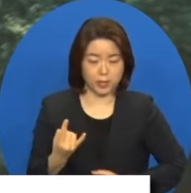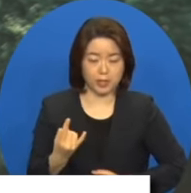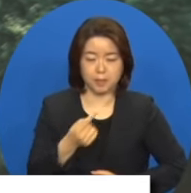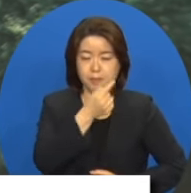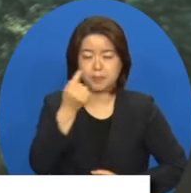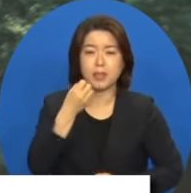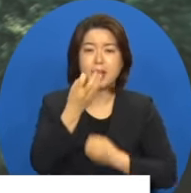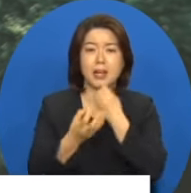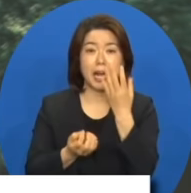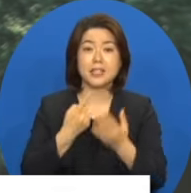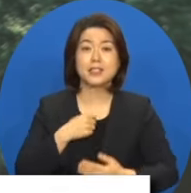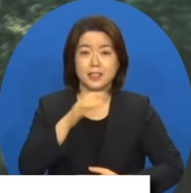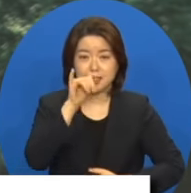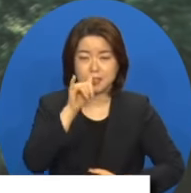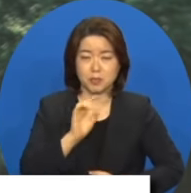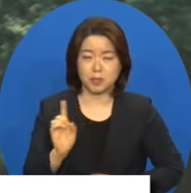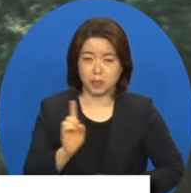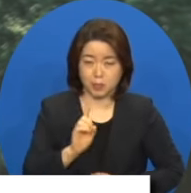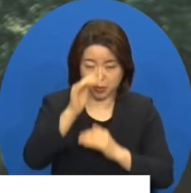간증을 했었습니다.